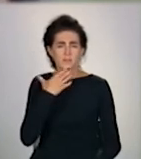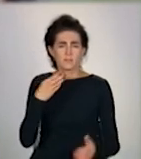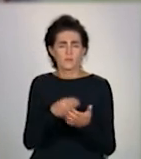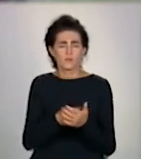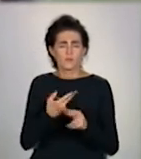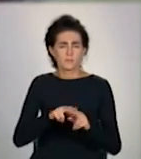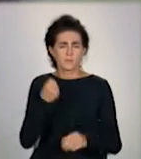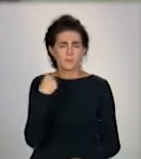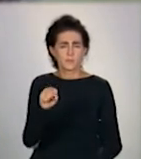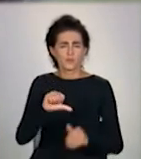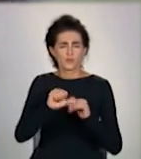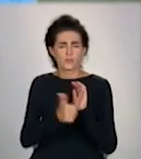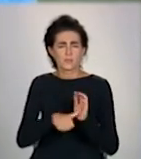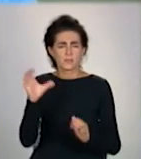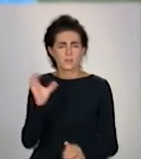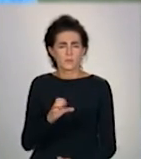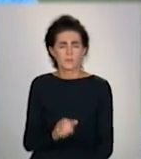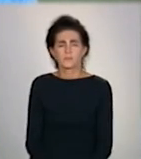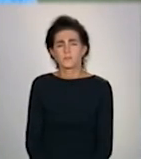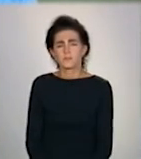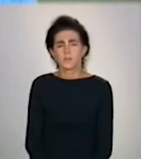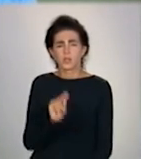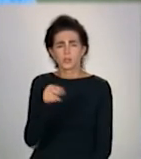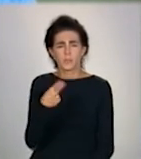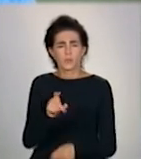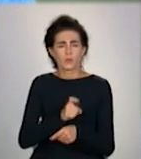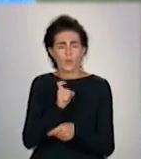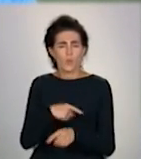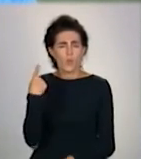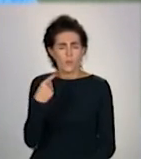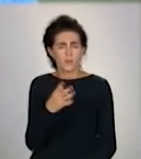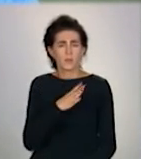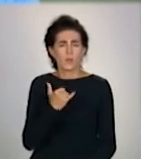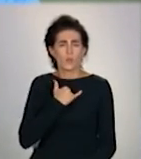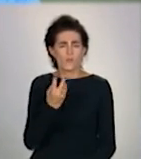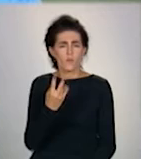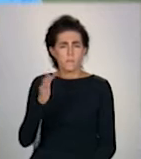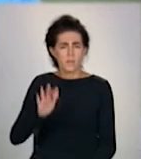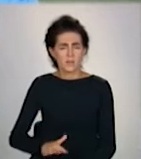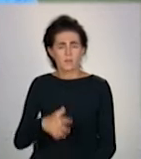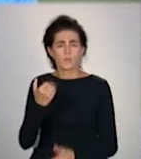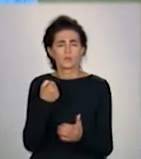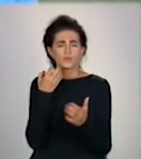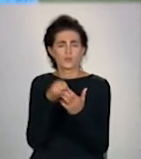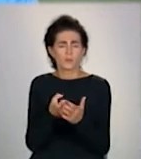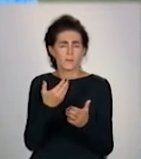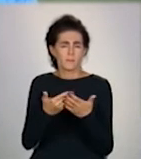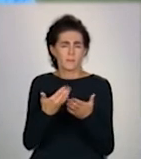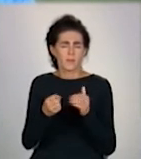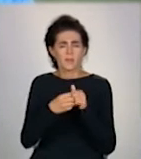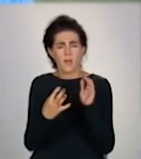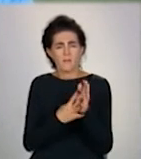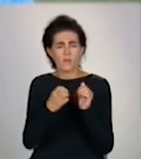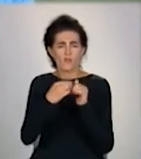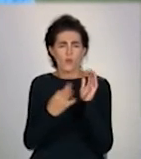особистий рекорд – 16 секунд. Чемпіонат Донецької області був, у мене друге місце. І ще до цього, мабуть, в